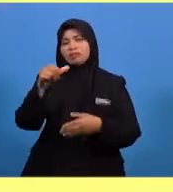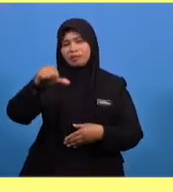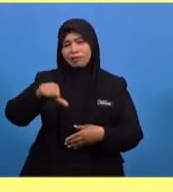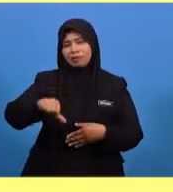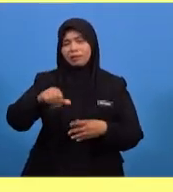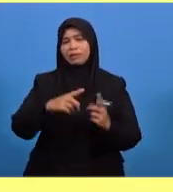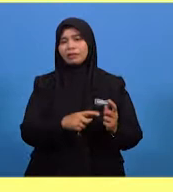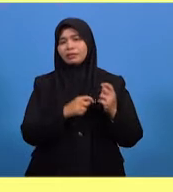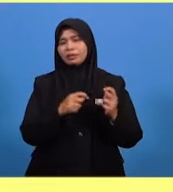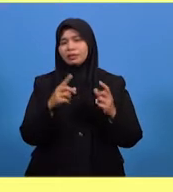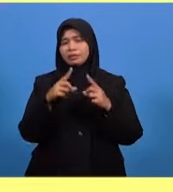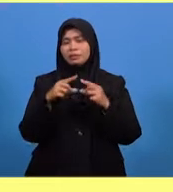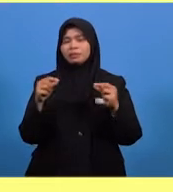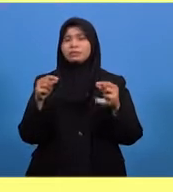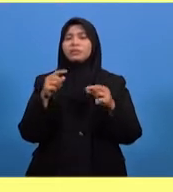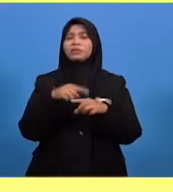Tanah Melayu